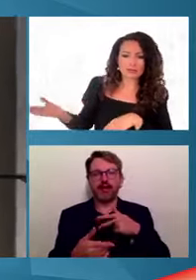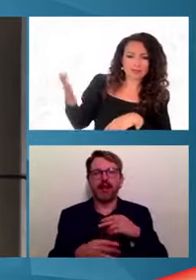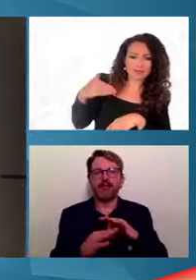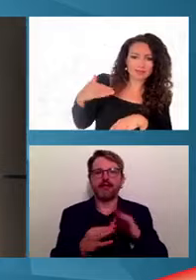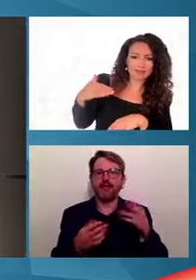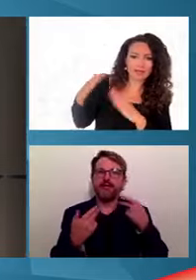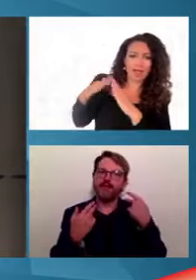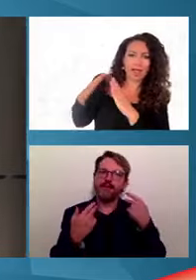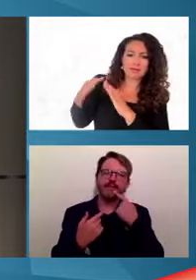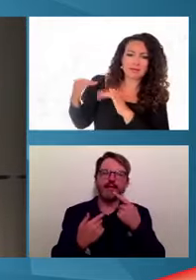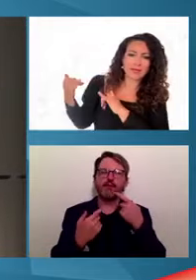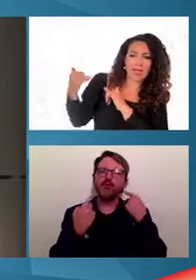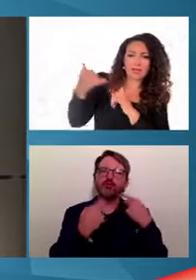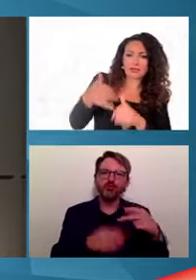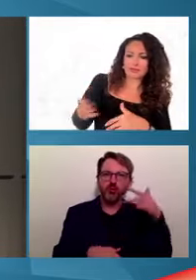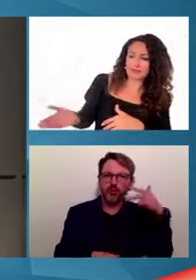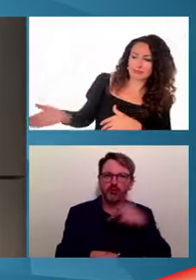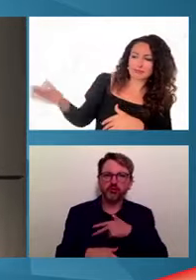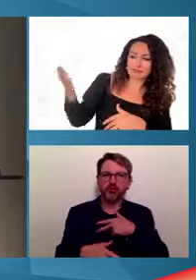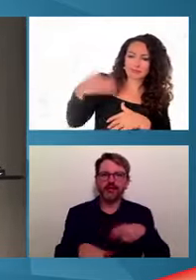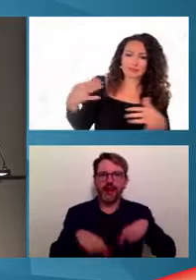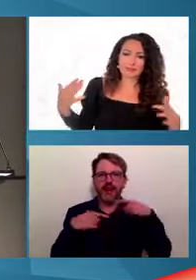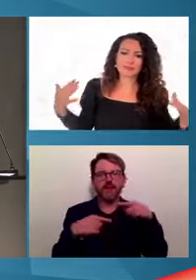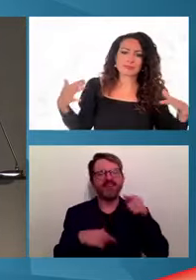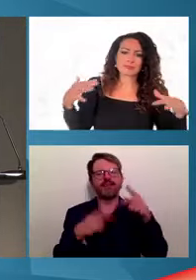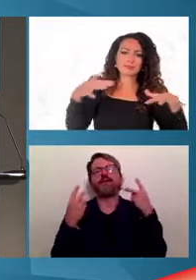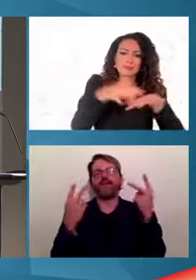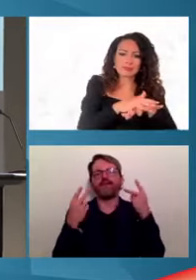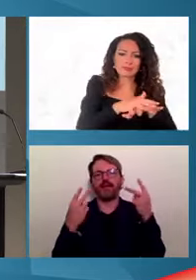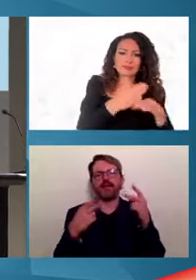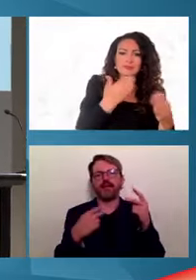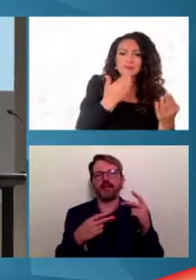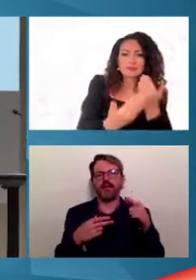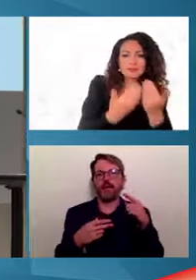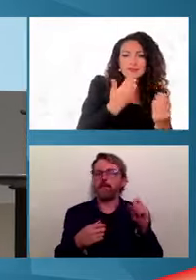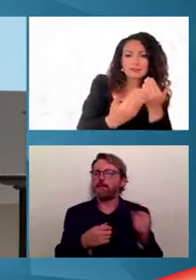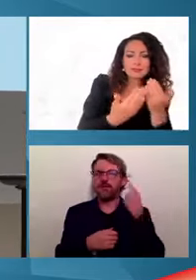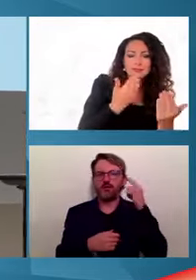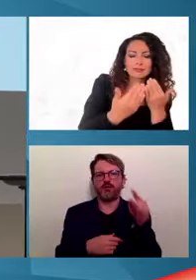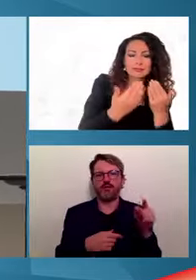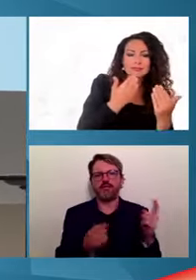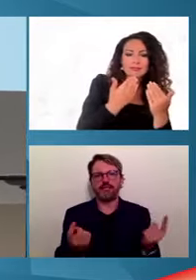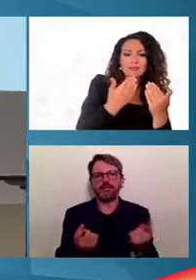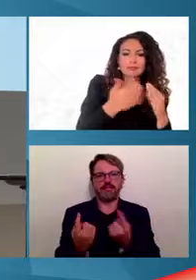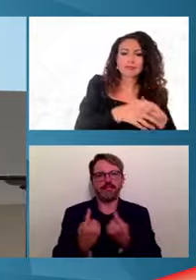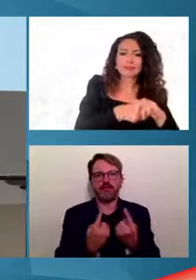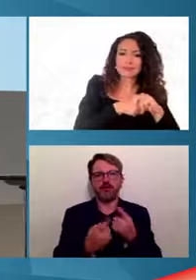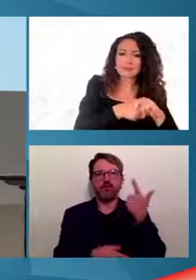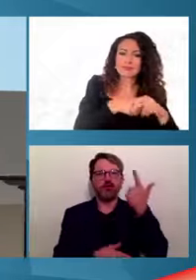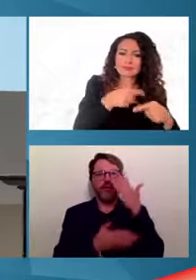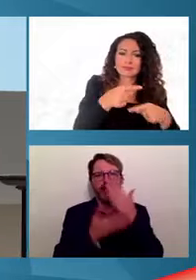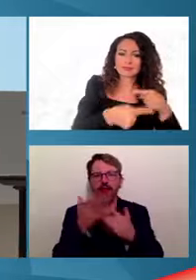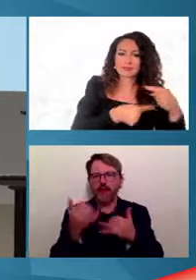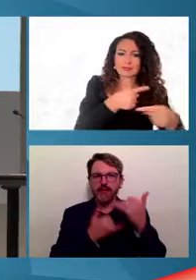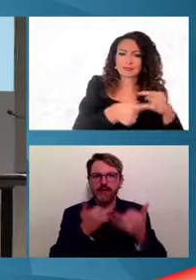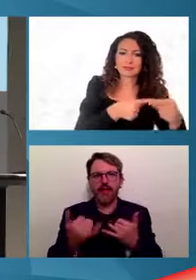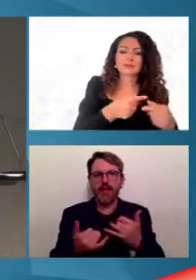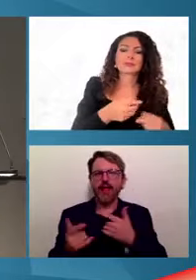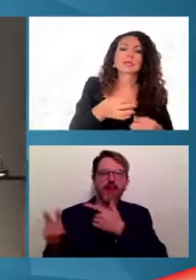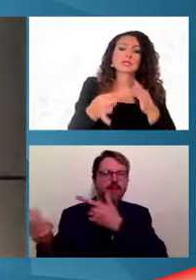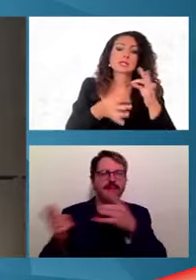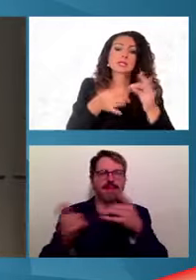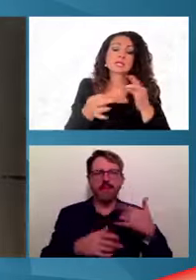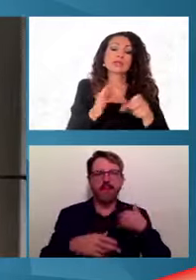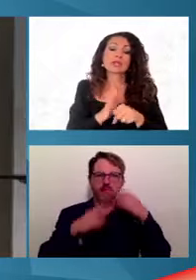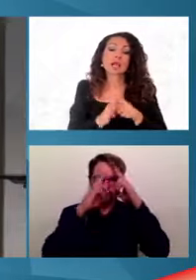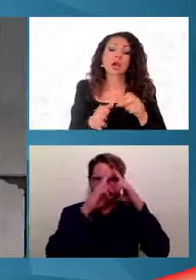Cosa vuol dire questo? Che durante i 2 anni e mezzo come giunta non abbiamo lasciato indietro nessuno. Le difficoltà erano tante, ma nessuno è rimasto indietro. Io